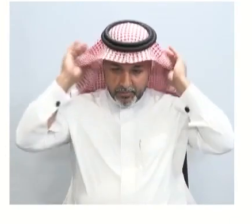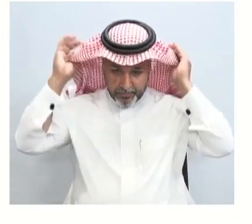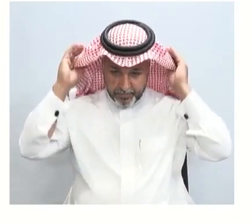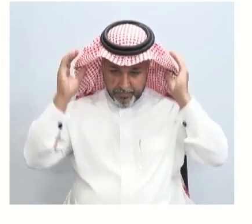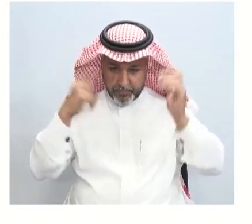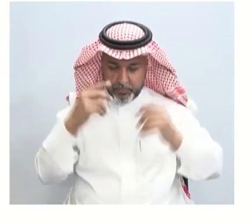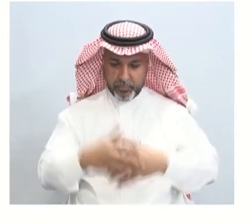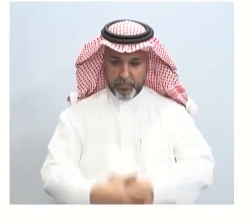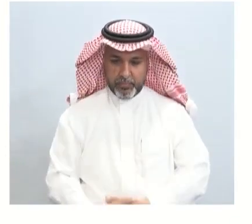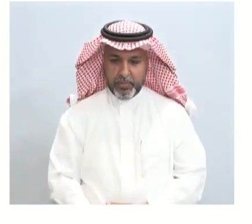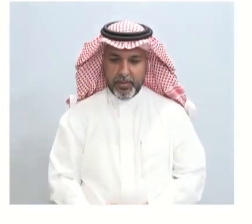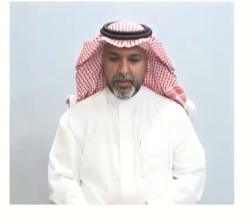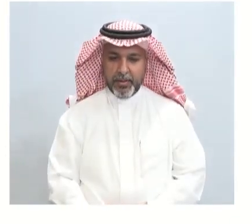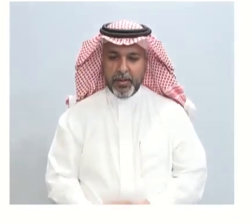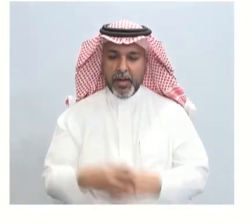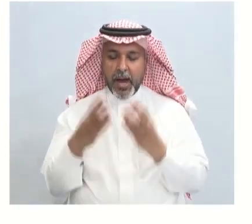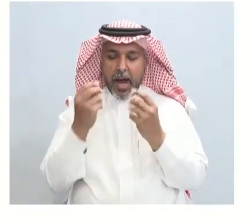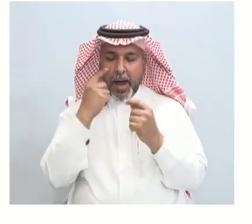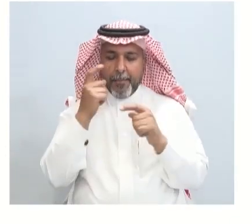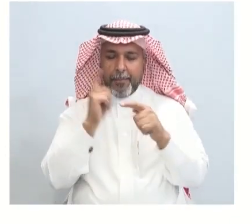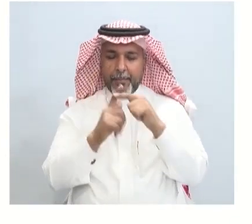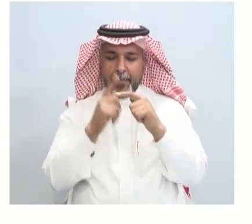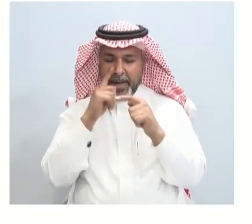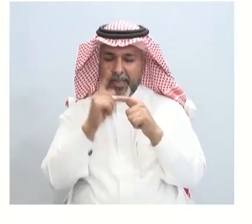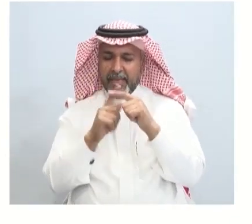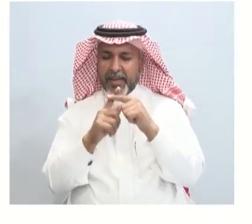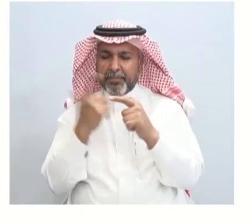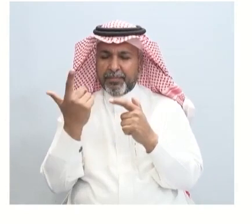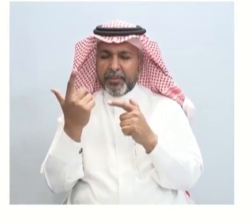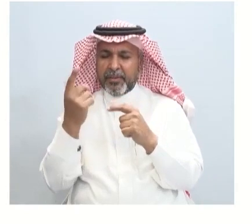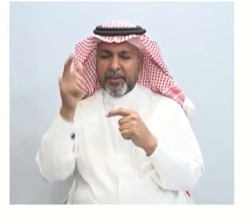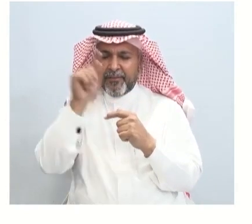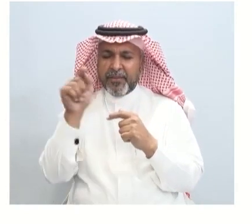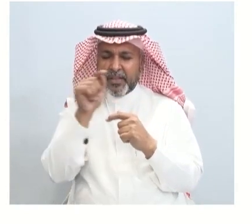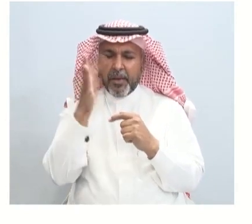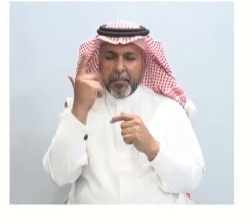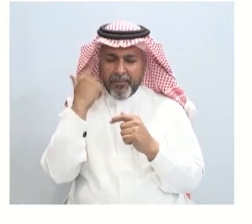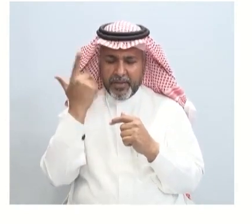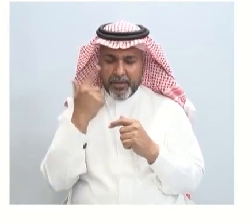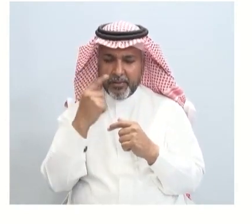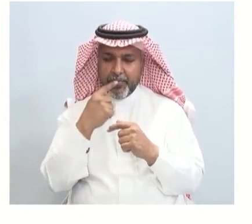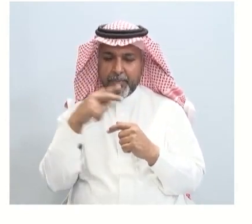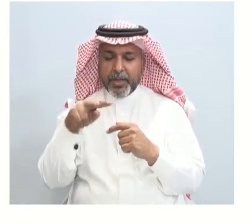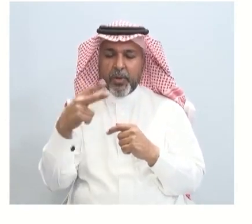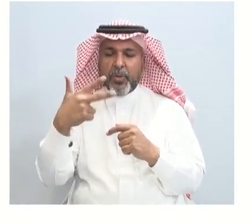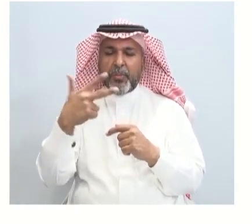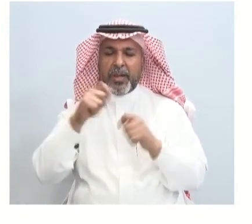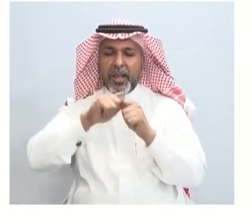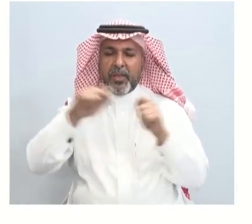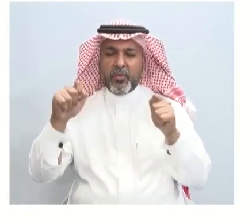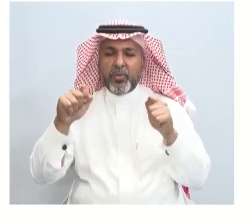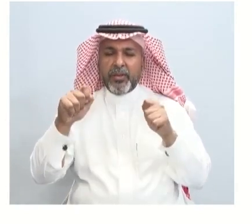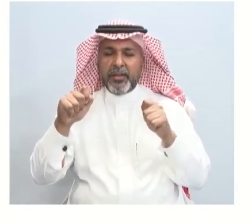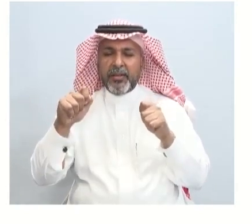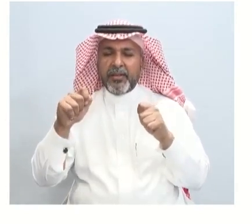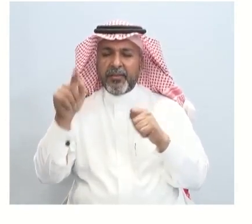الان نقسم دائما على العدد اللي مضروب في ثيتا فتان في الاساس طول دورتها 180 درجه هل في عدد